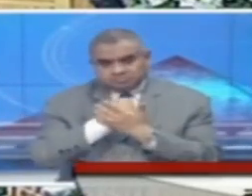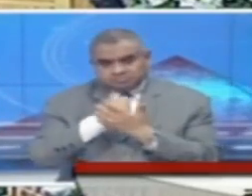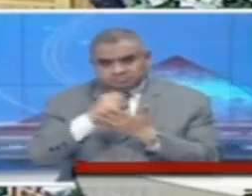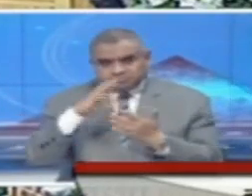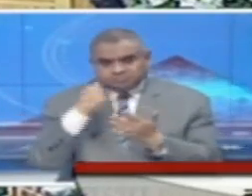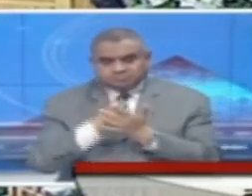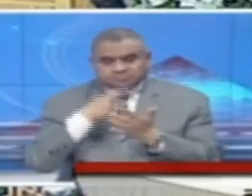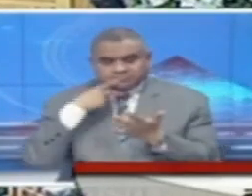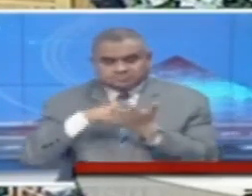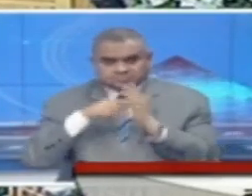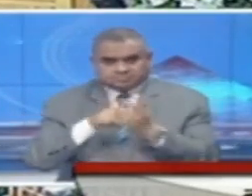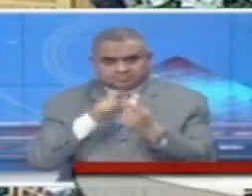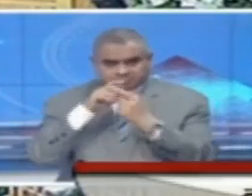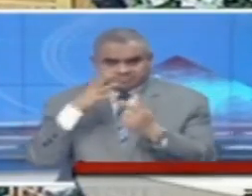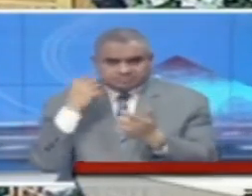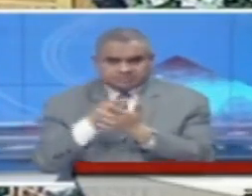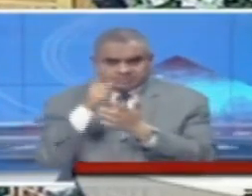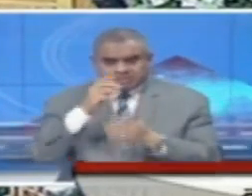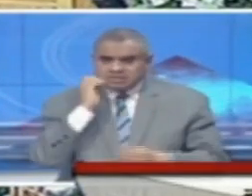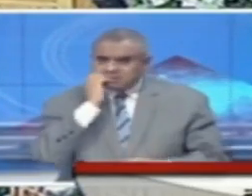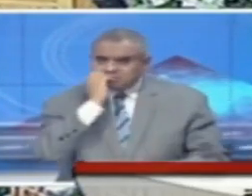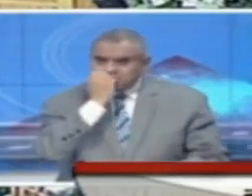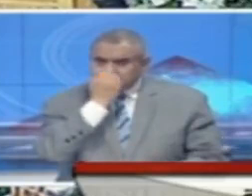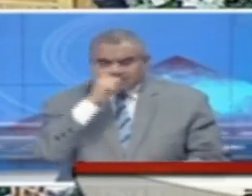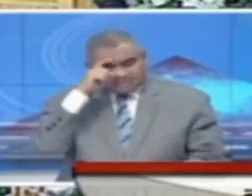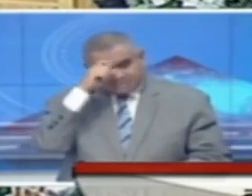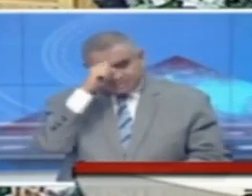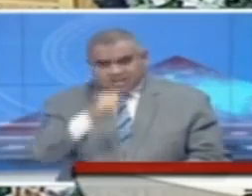والبنى. ليه؟ لأن احنا مصرين على ان احنا